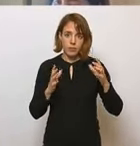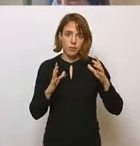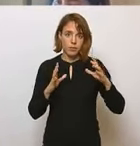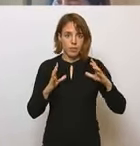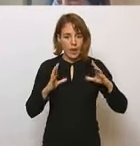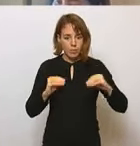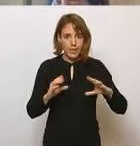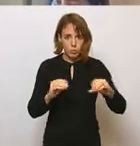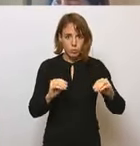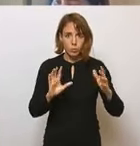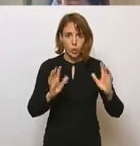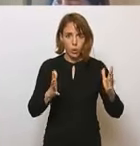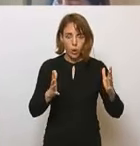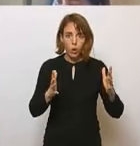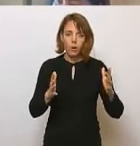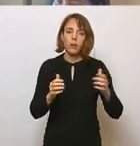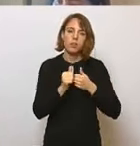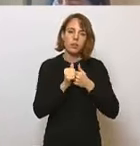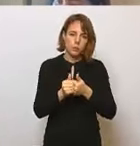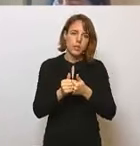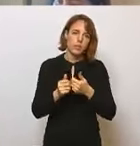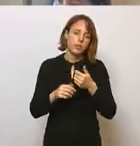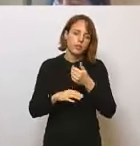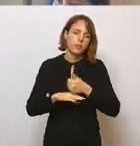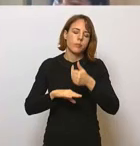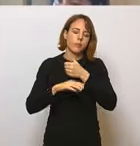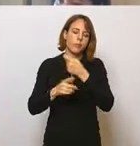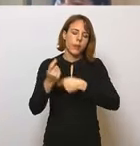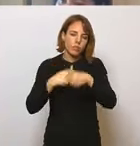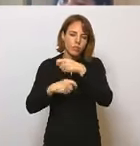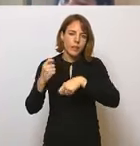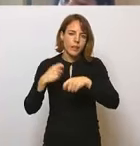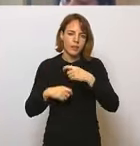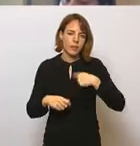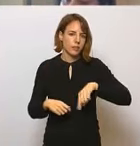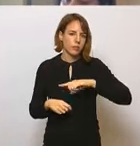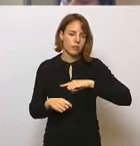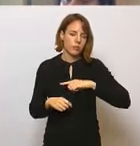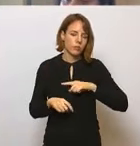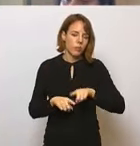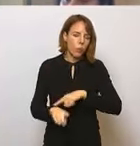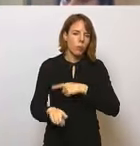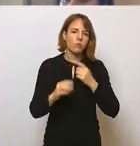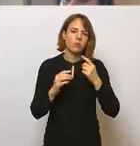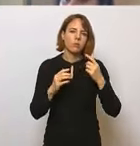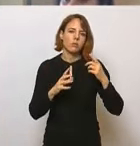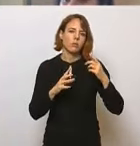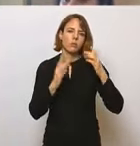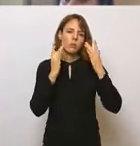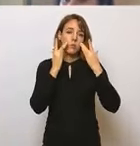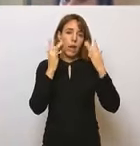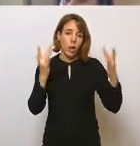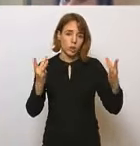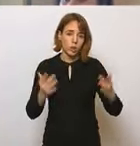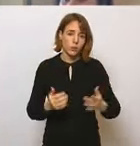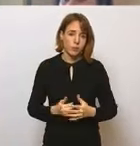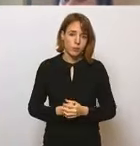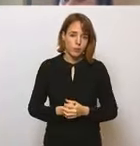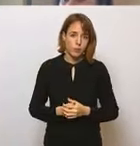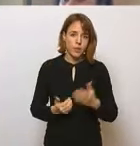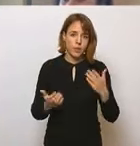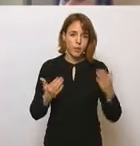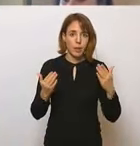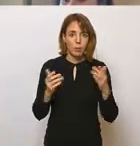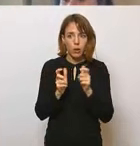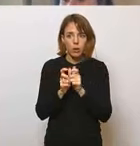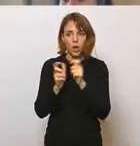en compte le pouvoir sur le marché. Nous avons beaucoup d'expérience sur la définition, par exemple, de l'entreprise dominante. Ça